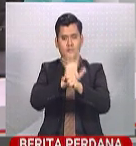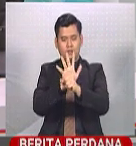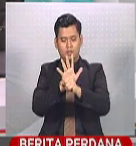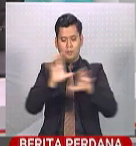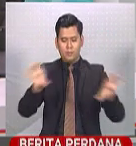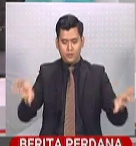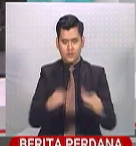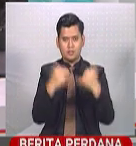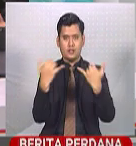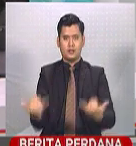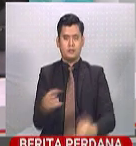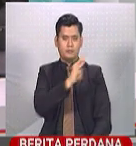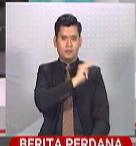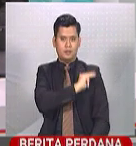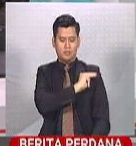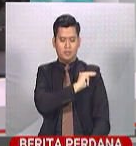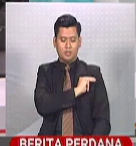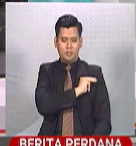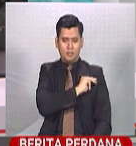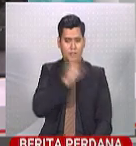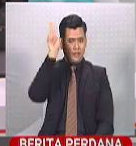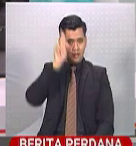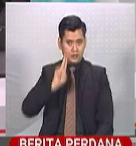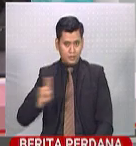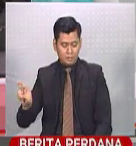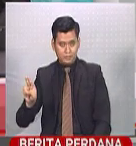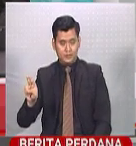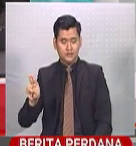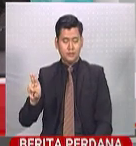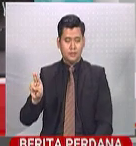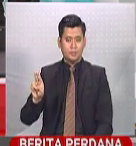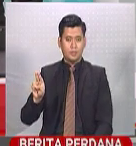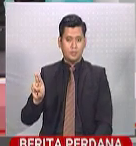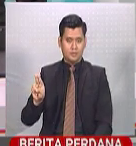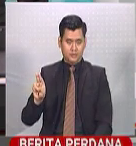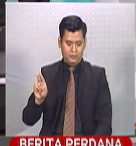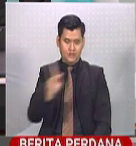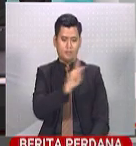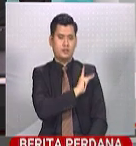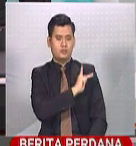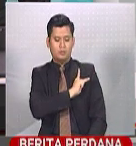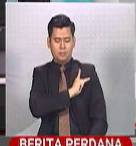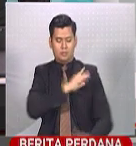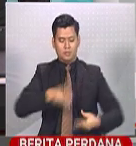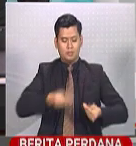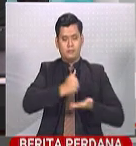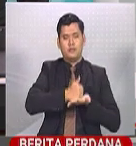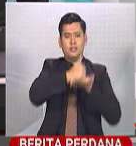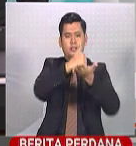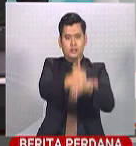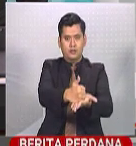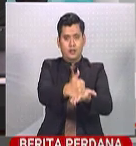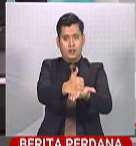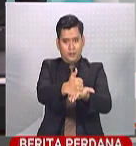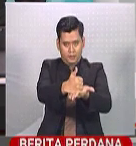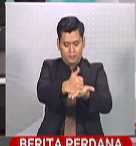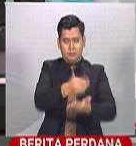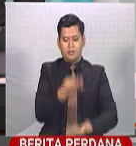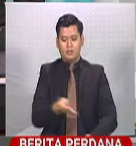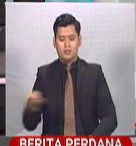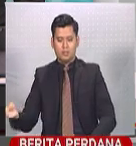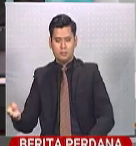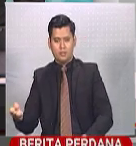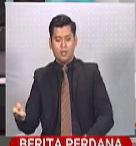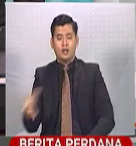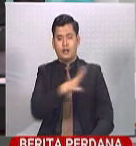digerakkan. Menteri di Jabatan Perdana Menteri Datuk Seri Dr. Zulkifli Al-Bakri mengetuai penyerahan bantuan berupa barang keperluan asas